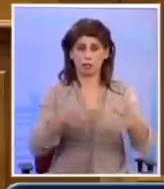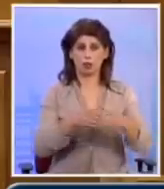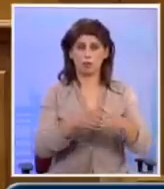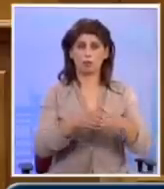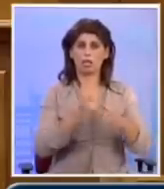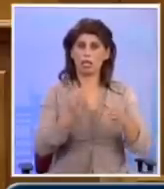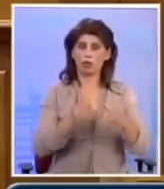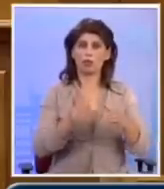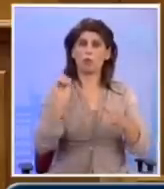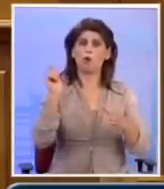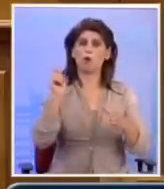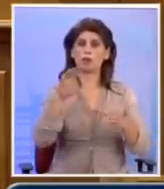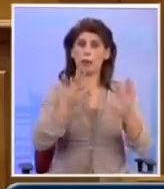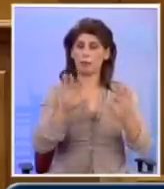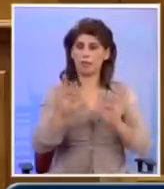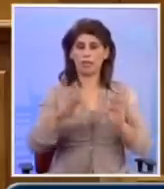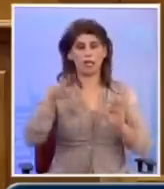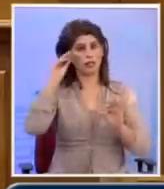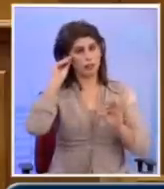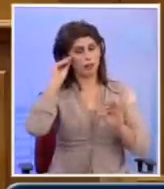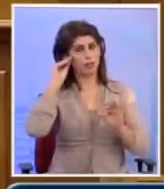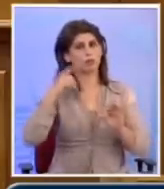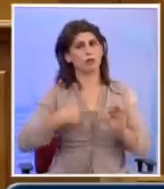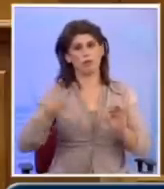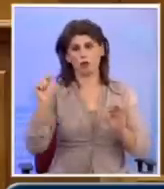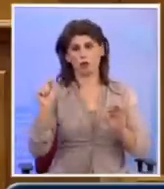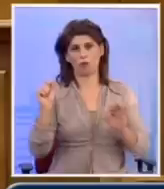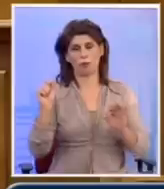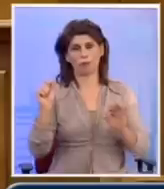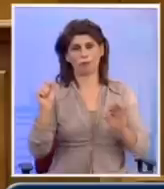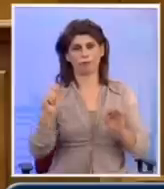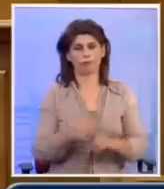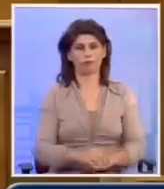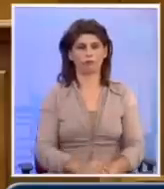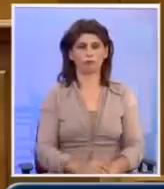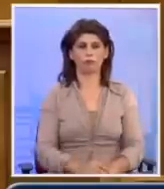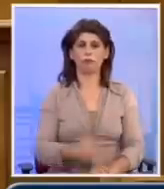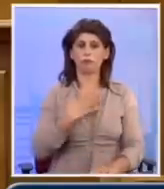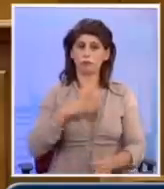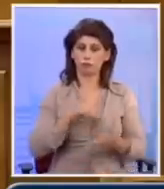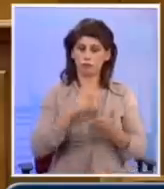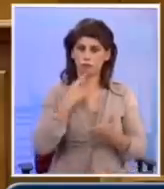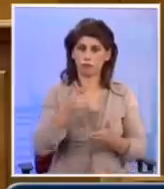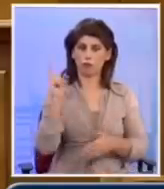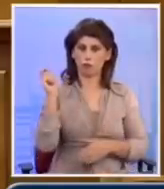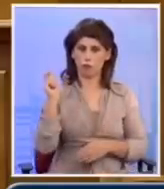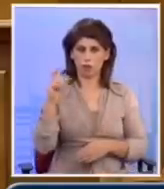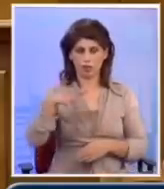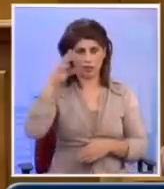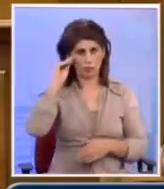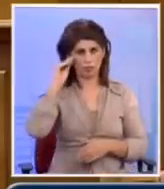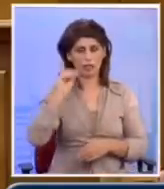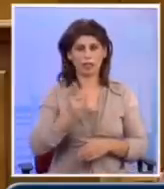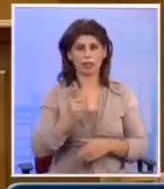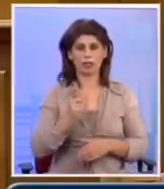κριθούν πολιτικές επιλογές ή αντιλήψεις με τις οποίες διαφωνούμε. Θέλω να σας επαναλάβω ότι οι πολιτικές αντιλήψεις κρίνονται στην